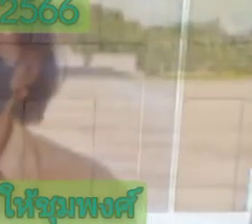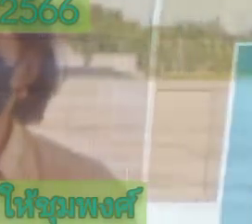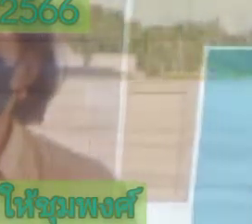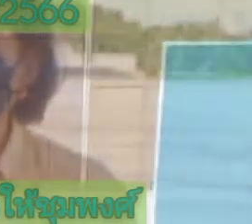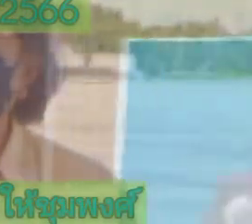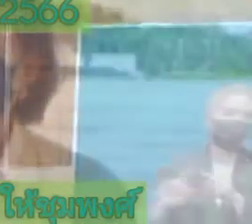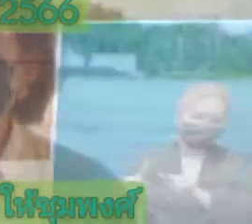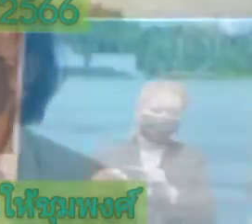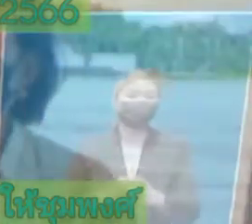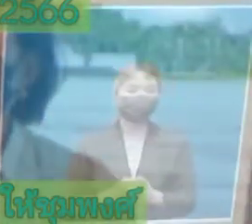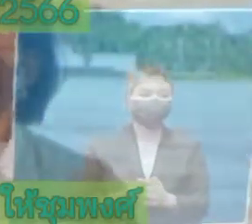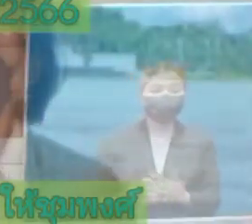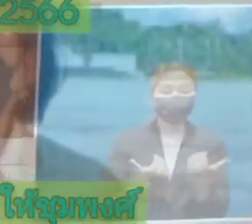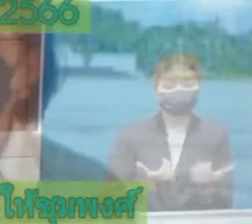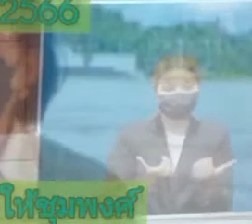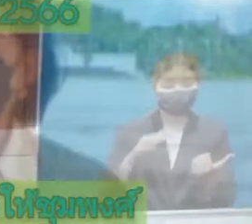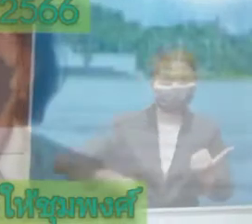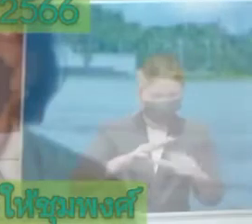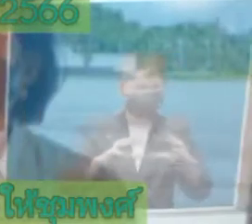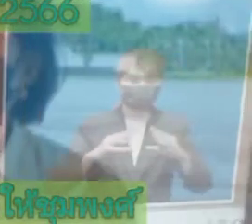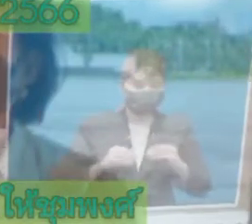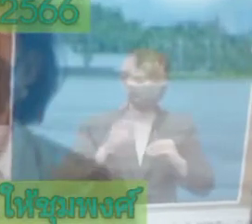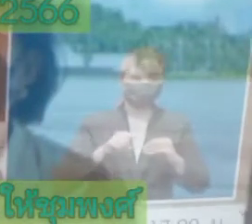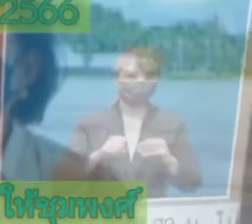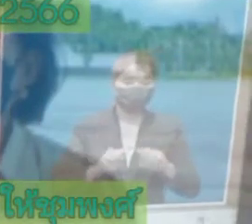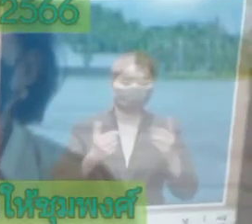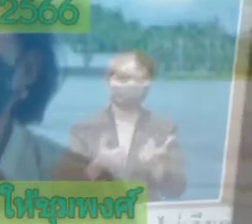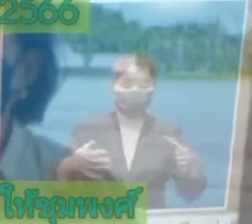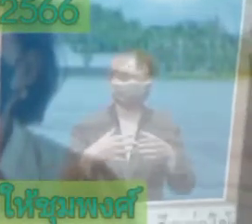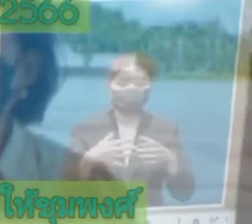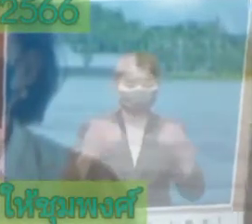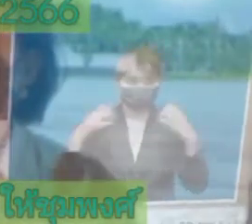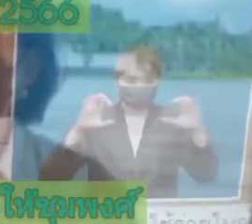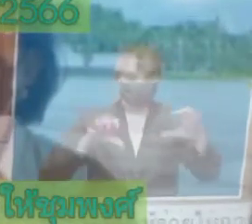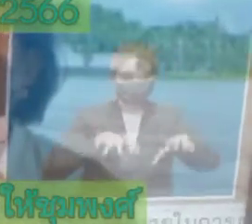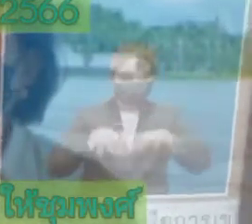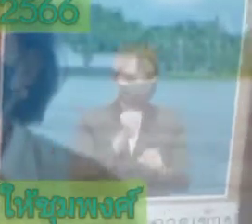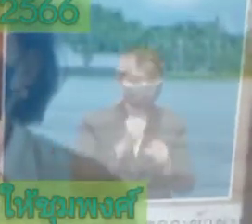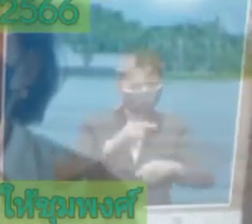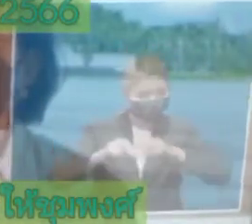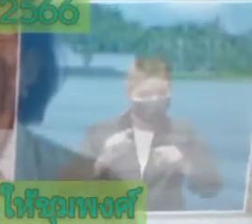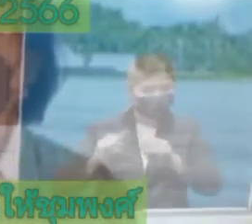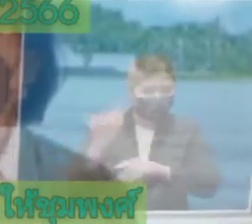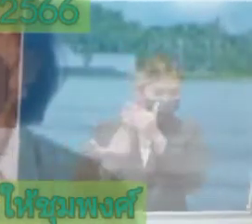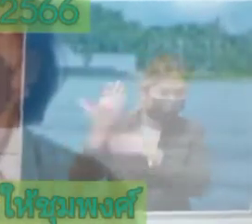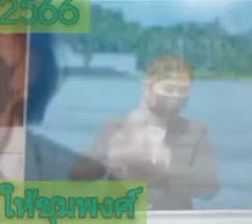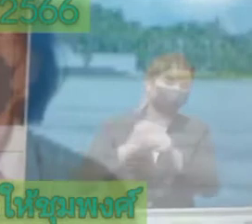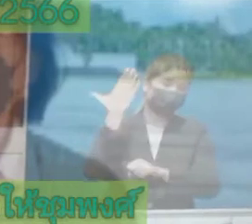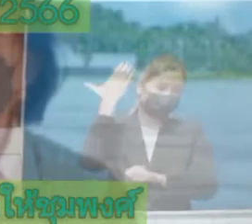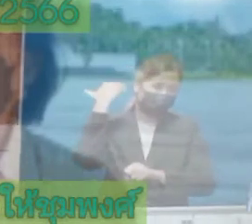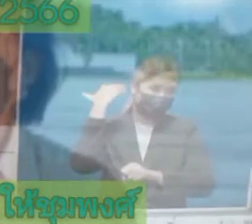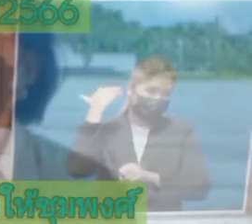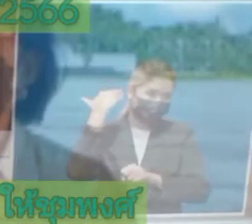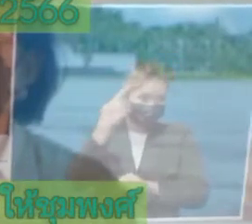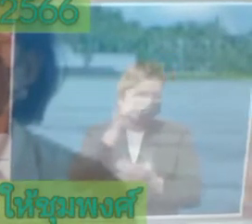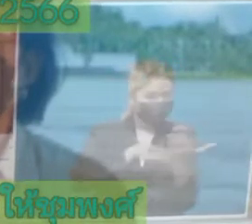ในภูมิภาคอื่นอันนี้เป็นเรื่องที่ทุกคนก็ต้องยอมรับนะครับแต่สิ่งที่รัฐบาลทำไว้คือการเตรียมการไว้ล่วงหน้าก็คือหลายปีที่ผ่านมาได้ทำหลายอย่างนะครับเพื่อจะทำให้ GDP ของเร